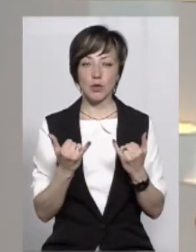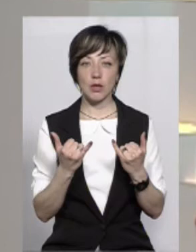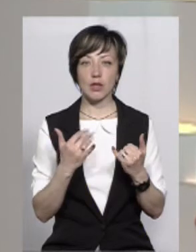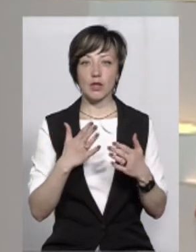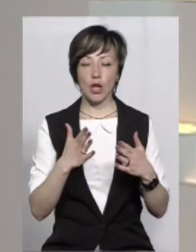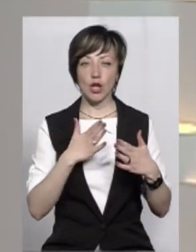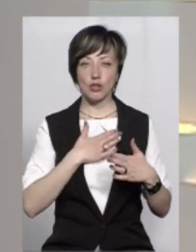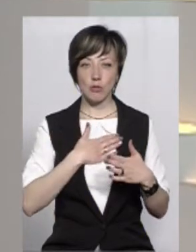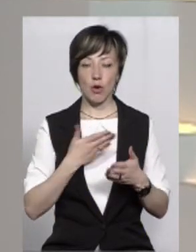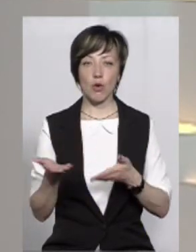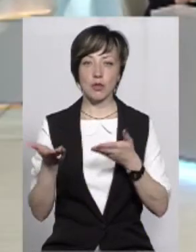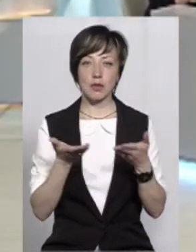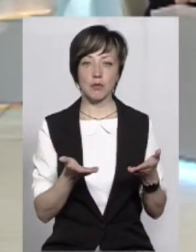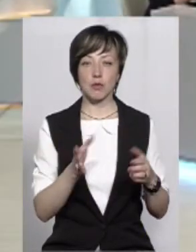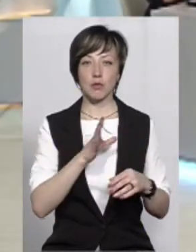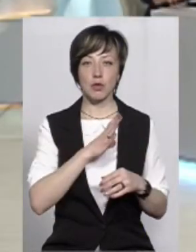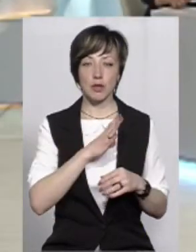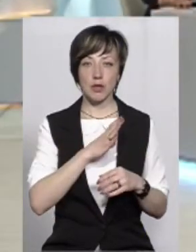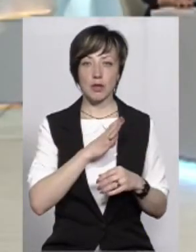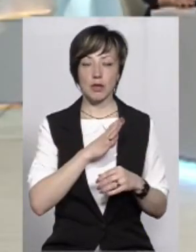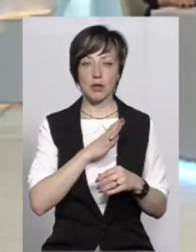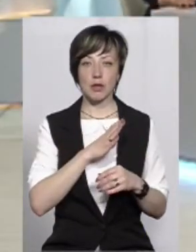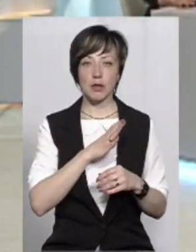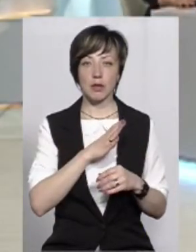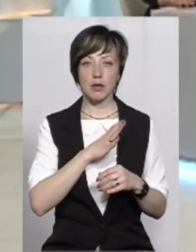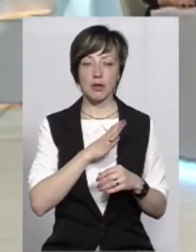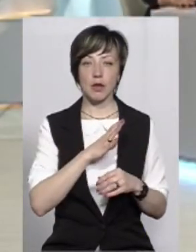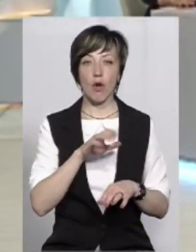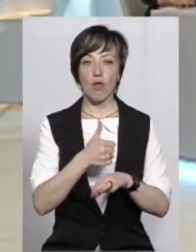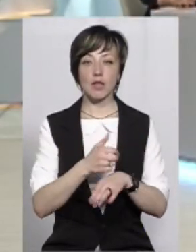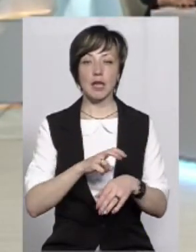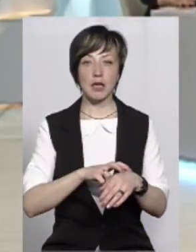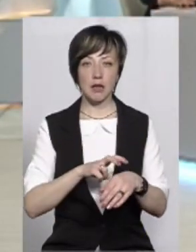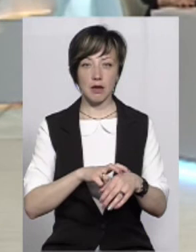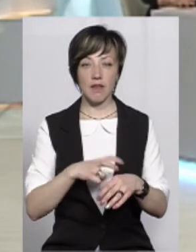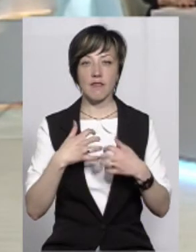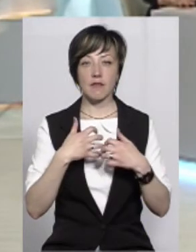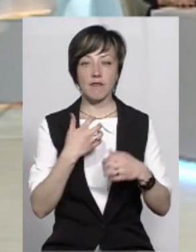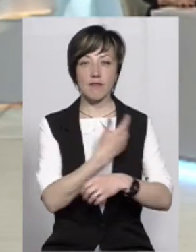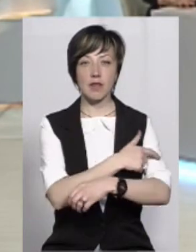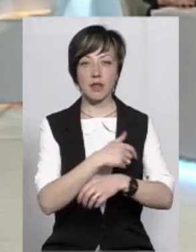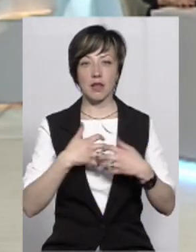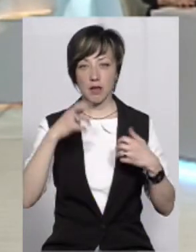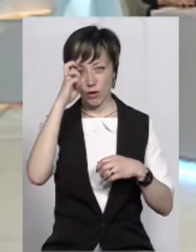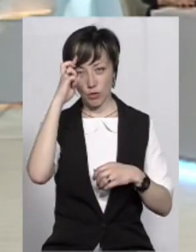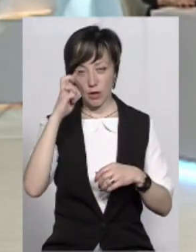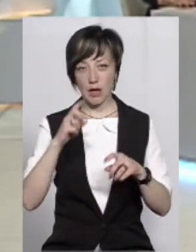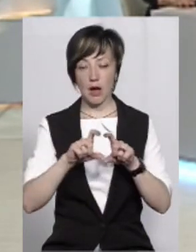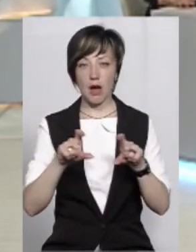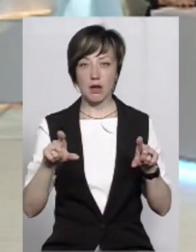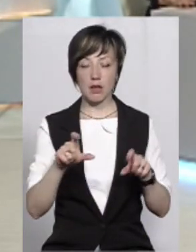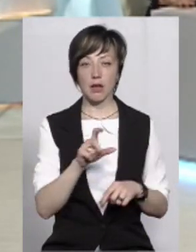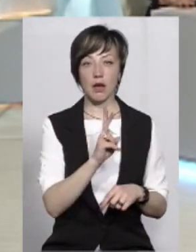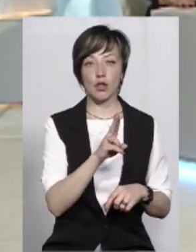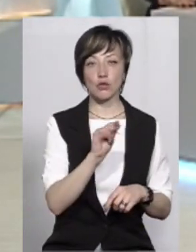Сьогодні нашими співбесідниками були головний лікар Державної ветеринарної